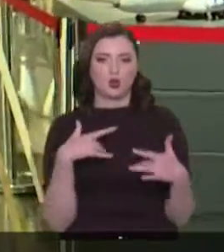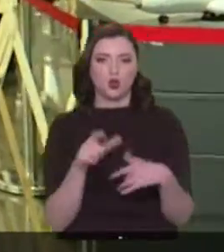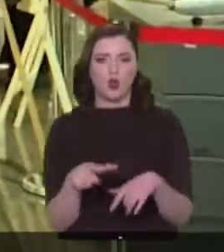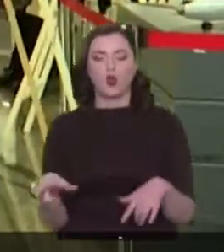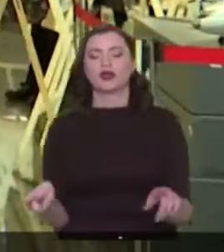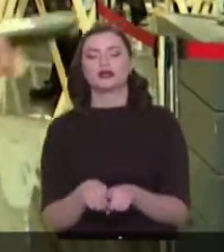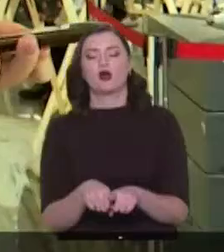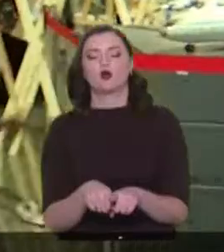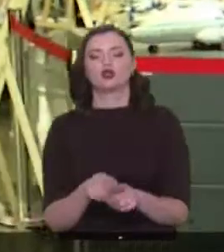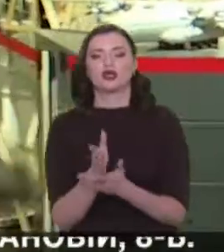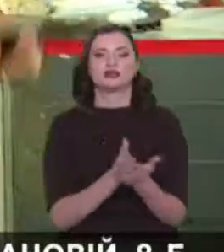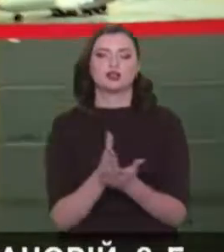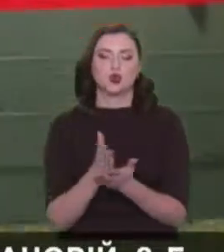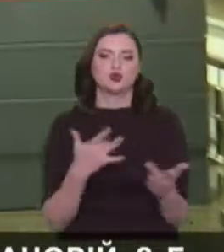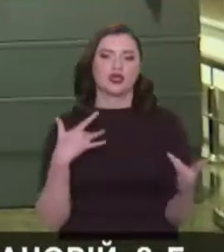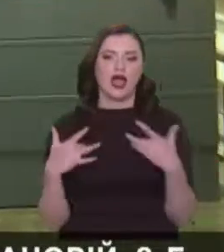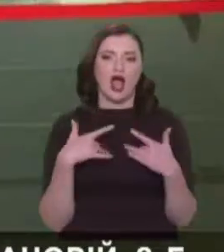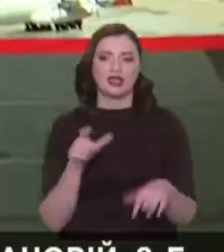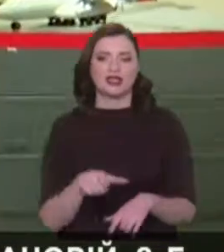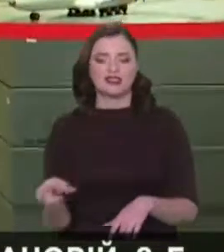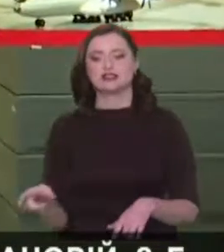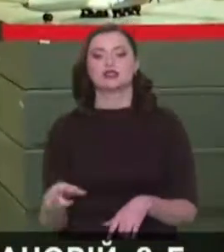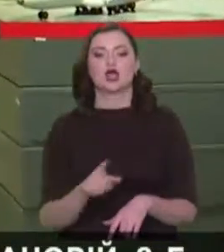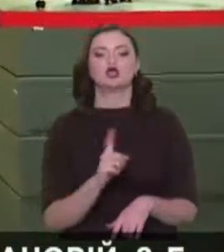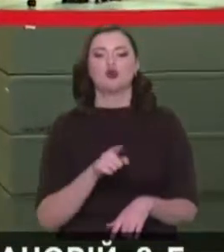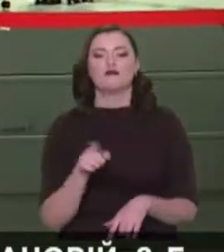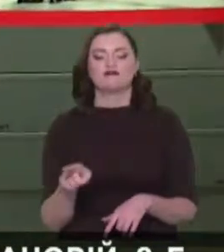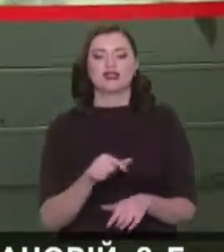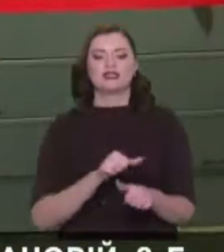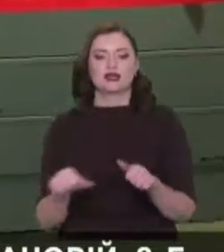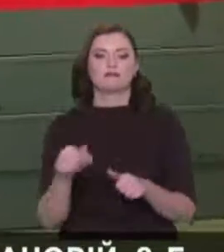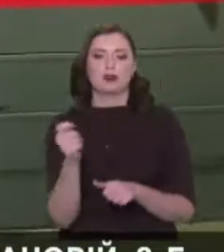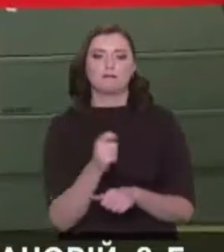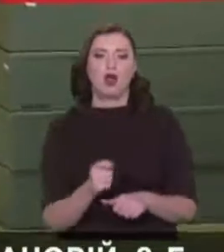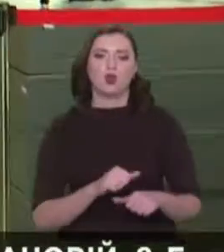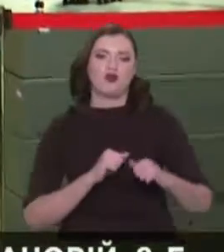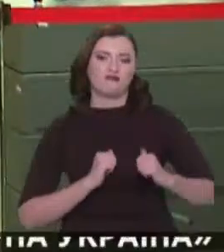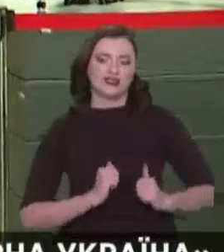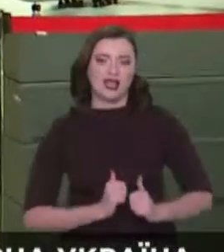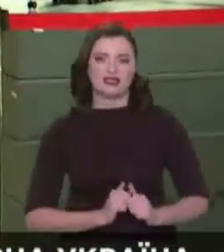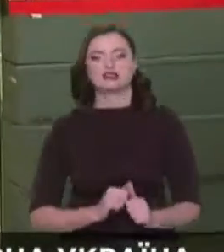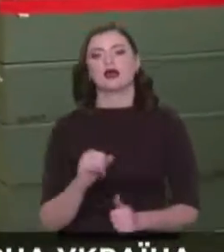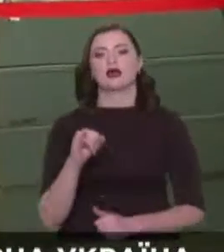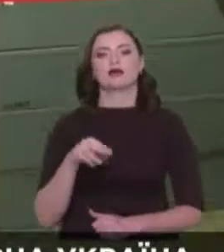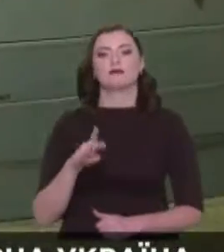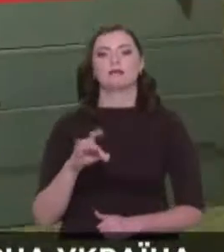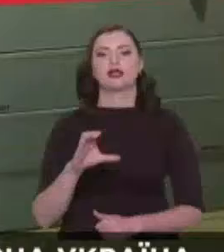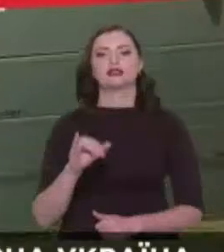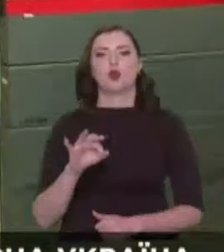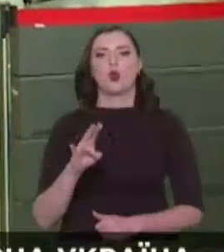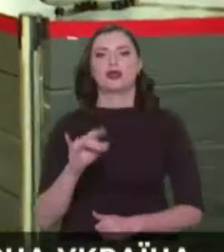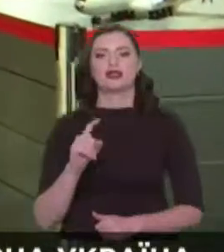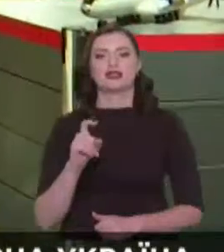також заслужені артисти, що він саме малював серцем. Тобто ми знаємо, що імпресіонізм – це не